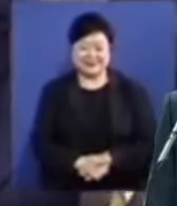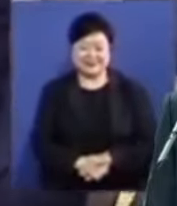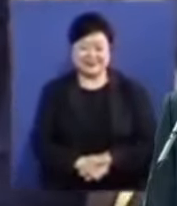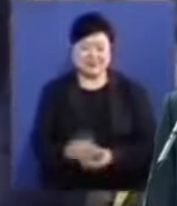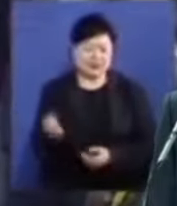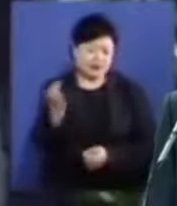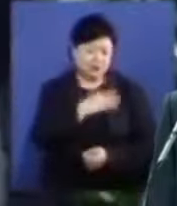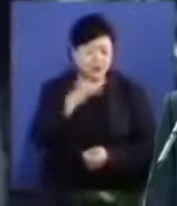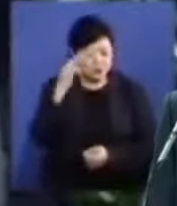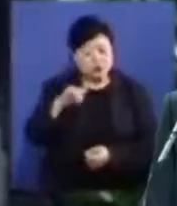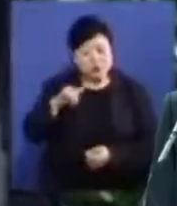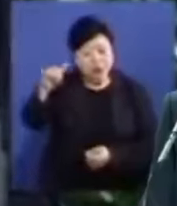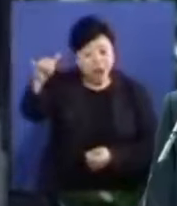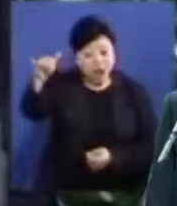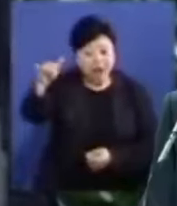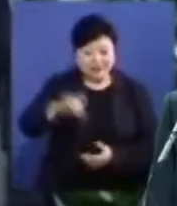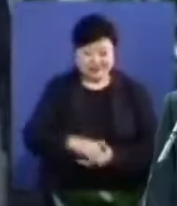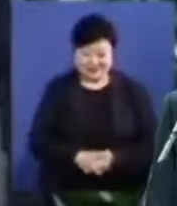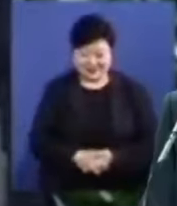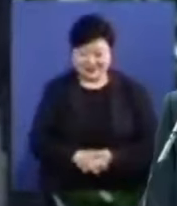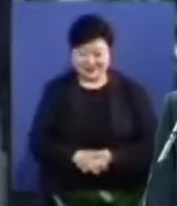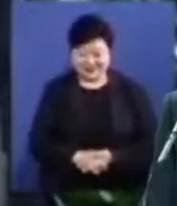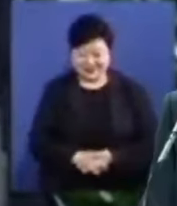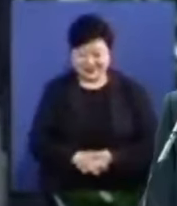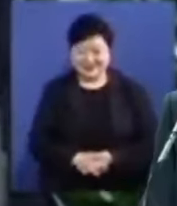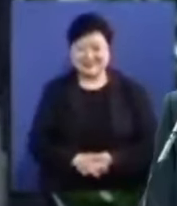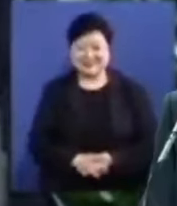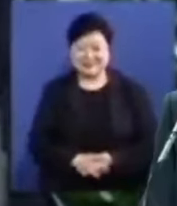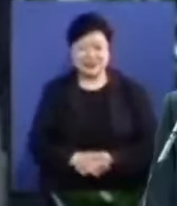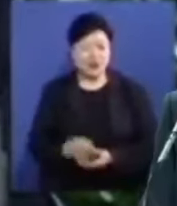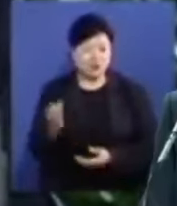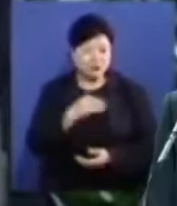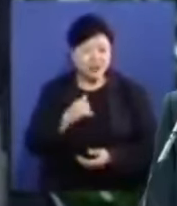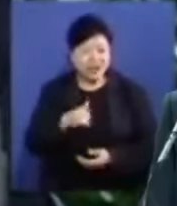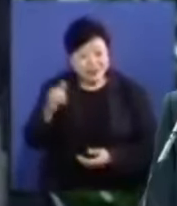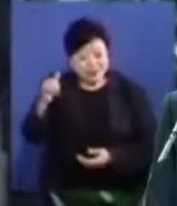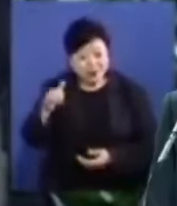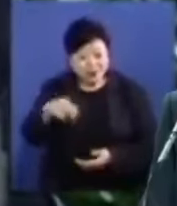부자로 미국 갔었으면 여기 와서 제가 일어나라고도 말 안 해요.